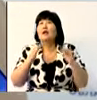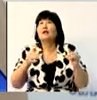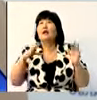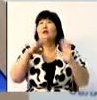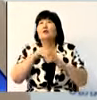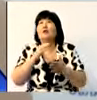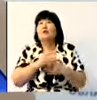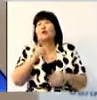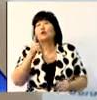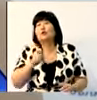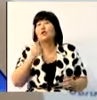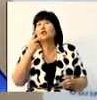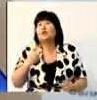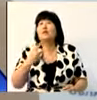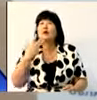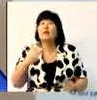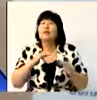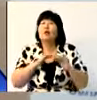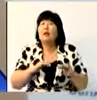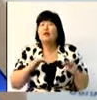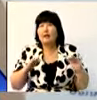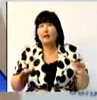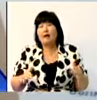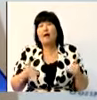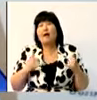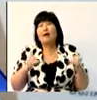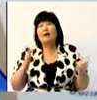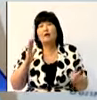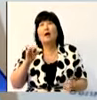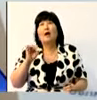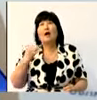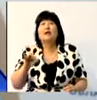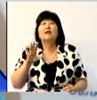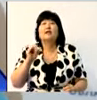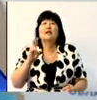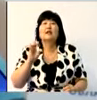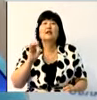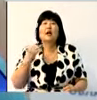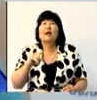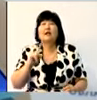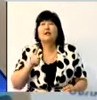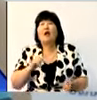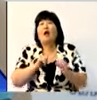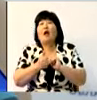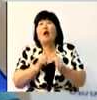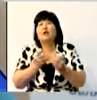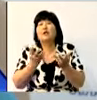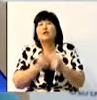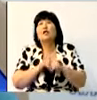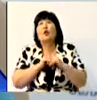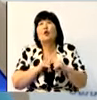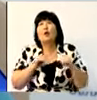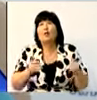көрсеткіші 125 балаға артып отыр. Арай Санрайз лагерінде ауысым саны